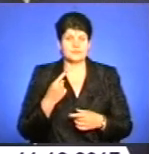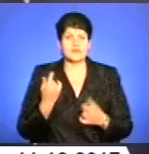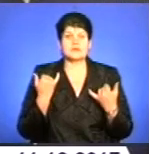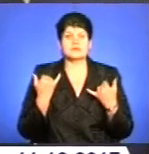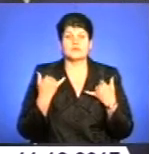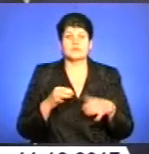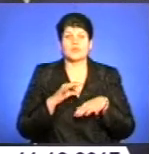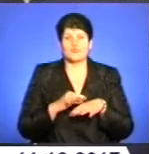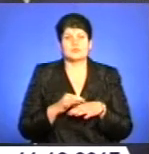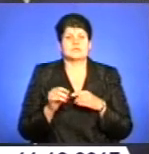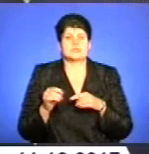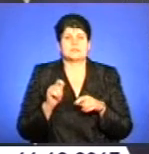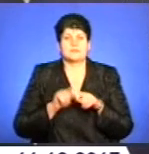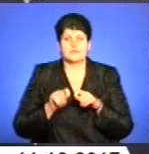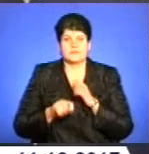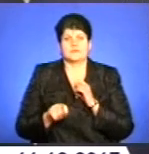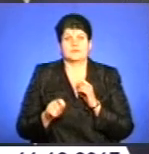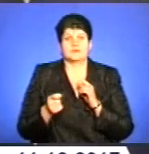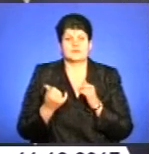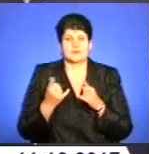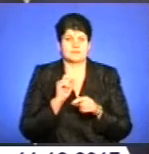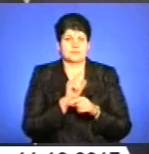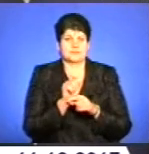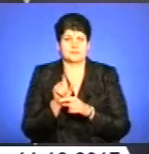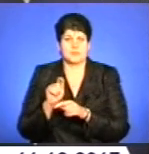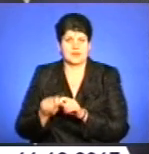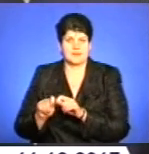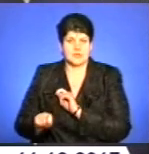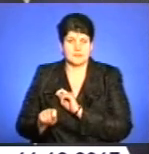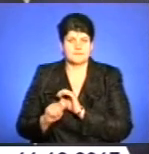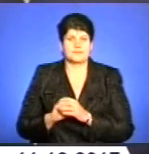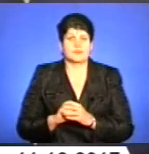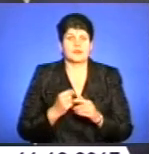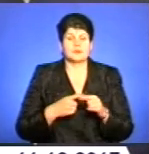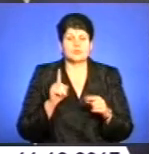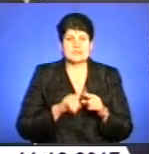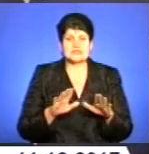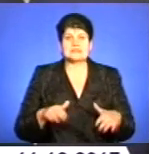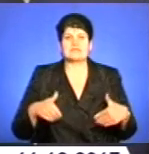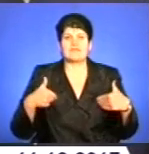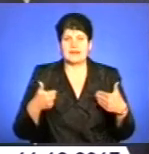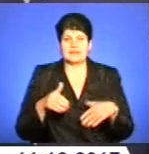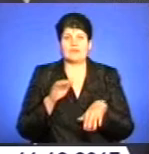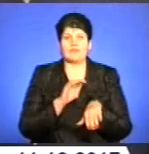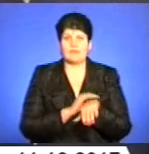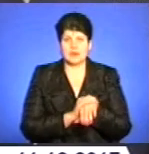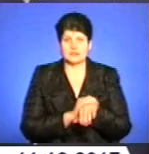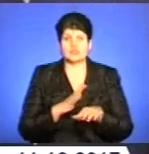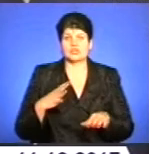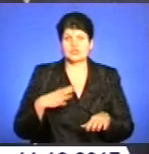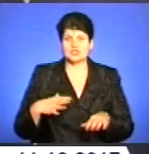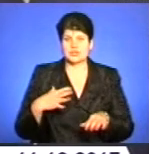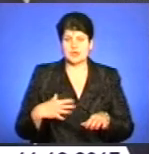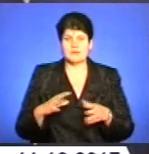необхідні слідчі дії, призначили вже перевірки по вказаних у зверненні фактах і чекаємо